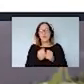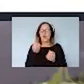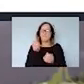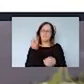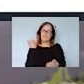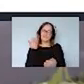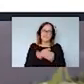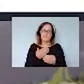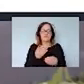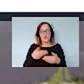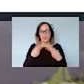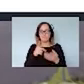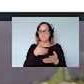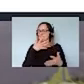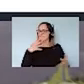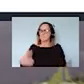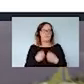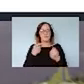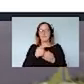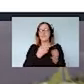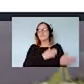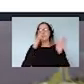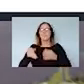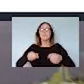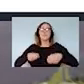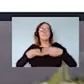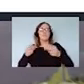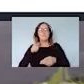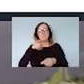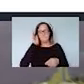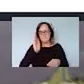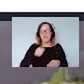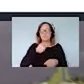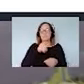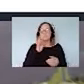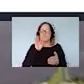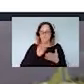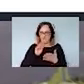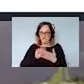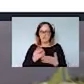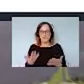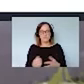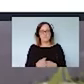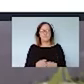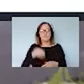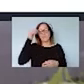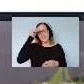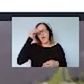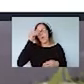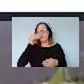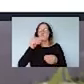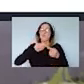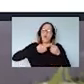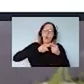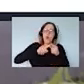mnie rozwaliła i podejrzewam, że na poprzednich webinarach w Spoedzie ten wątek już się mógł pojawić, też nauki kodowania